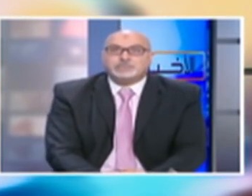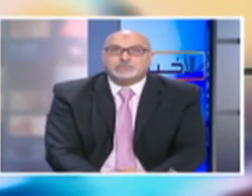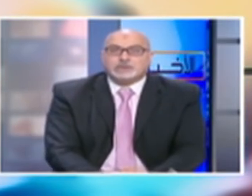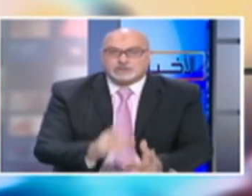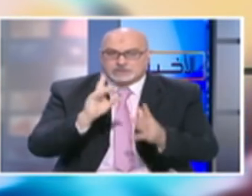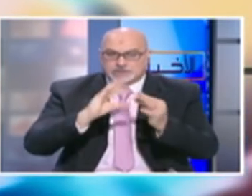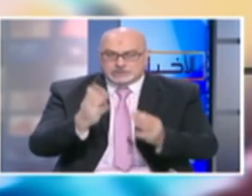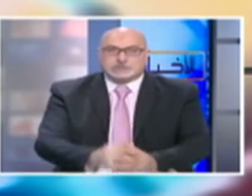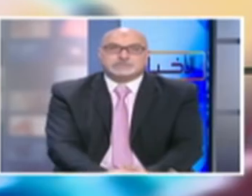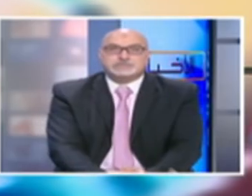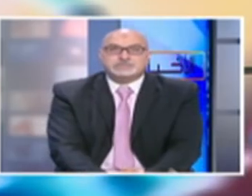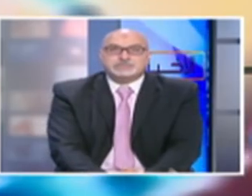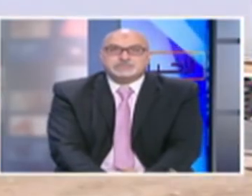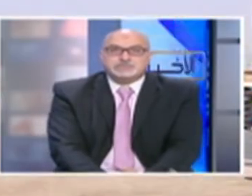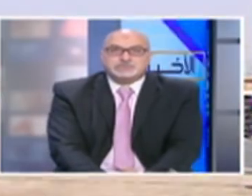محمد رضا بوزيان.